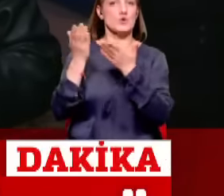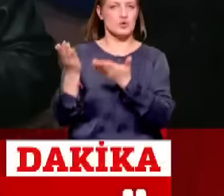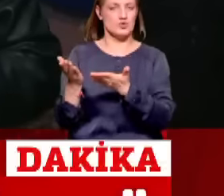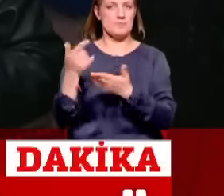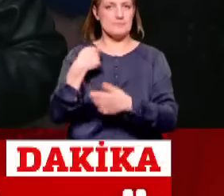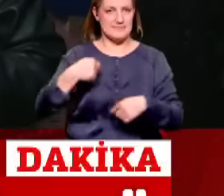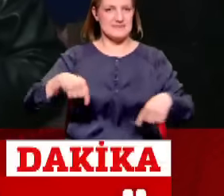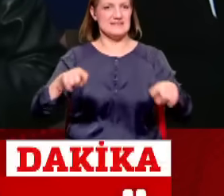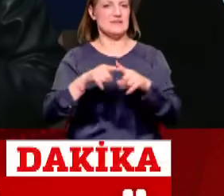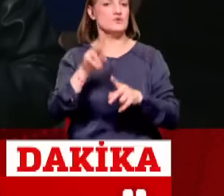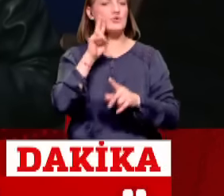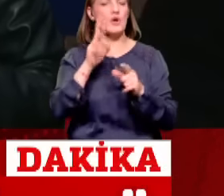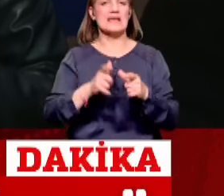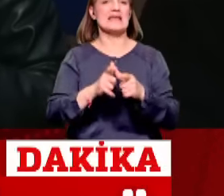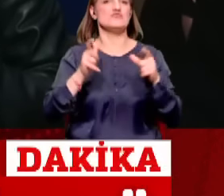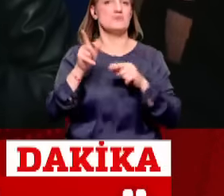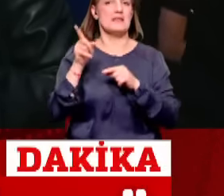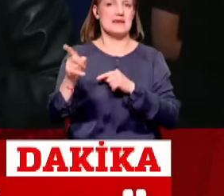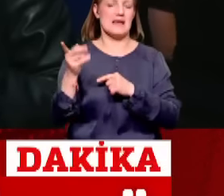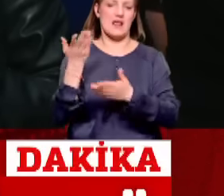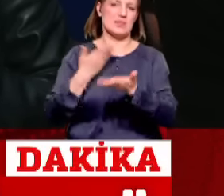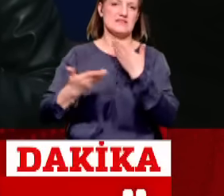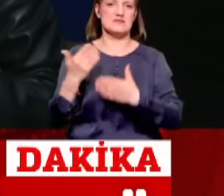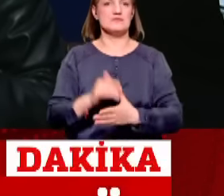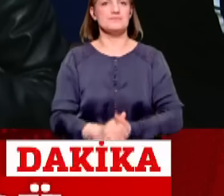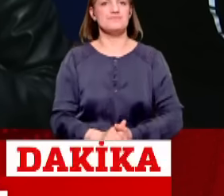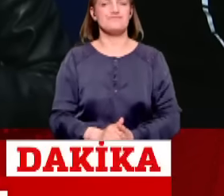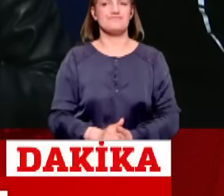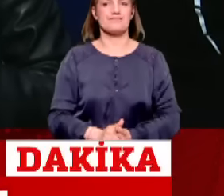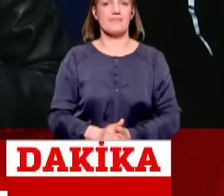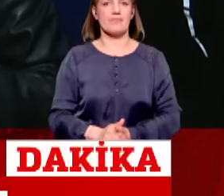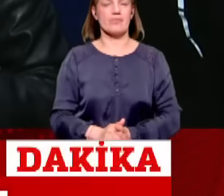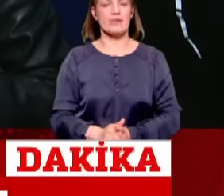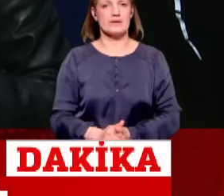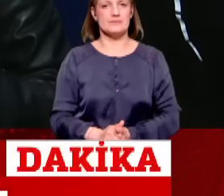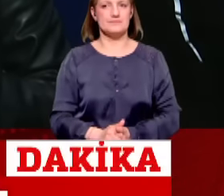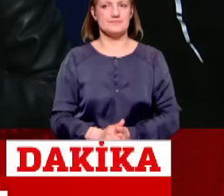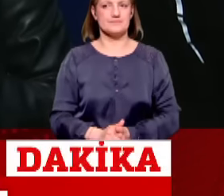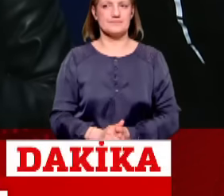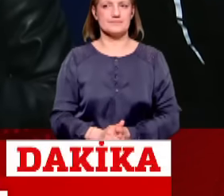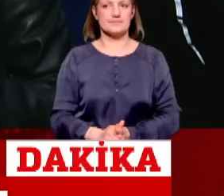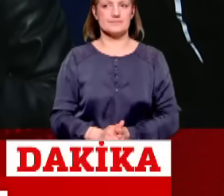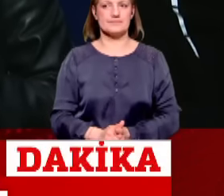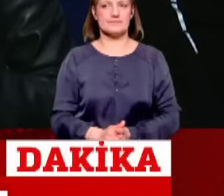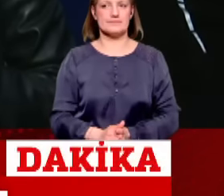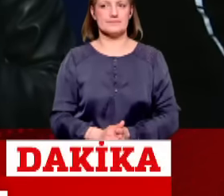bize son gelişmeleri söylesin. Merhaba Merve.